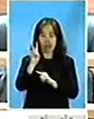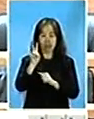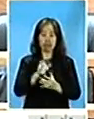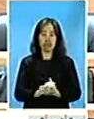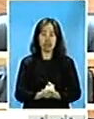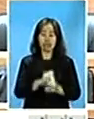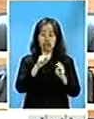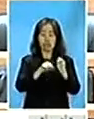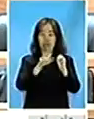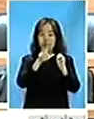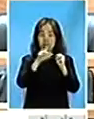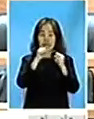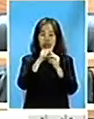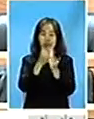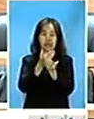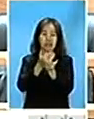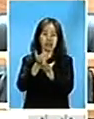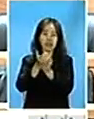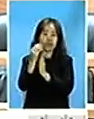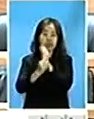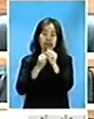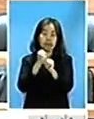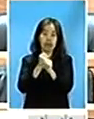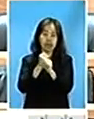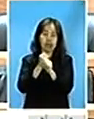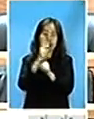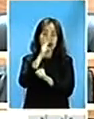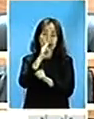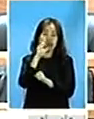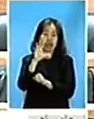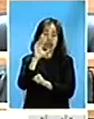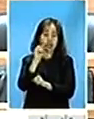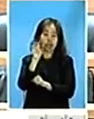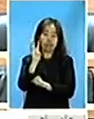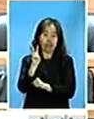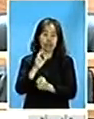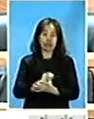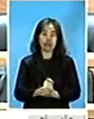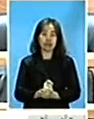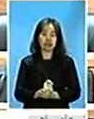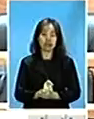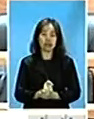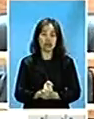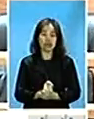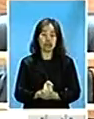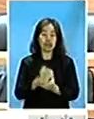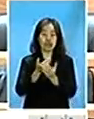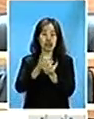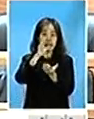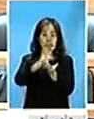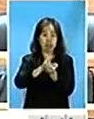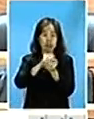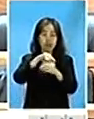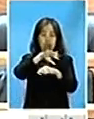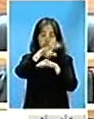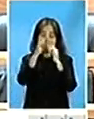บอกว่างบประมาณรายจ่ายประจำปีงบประมาณพ.ศ. 2556ให้ตั้งเป็นจำนวนรวมทั้